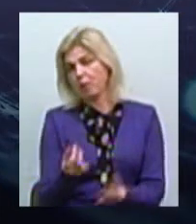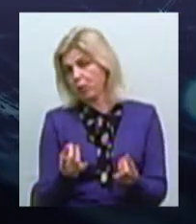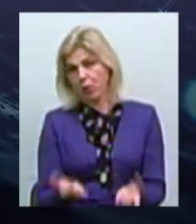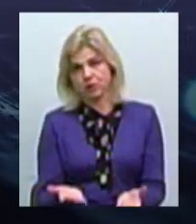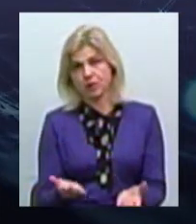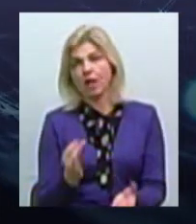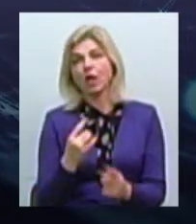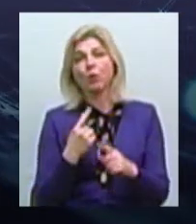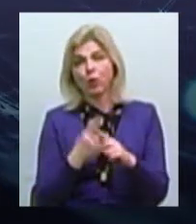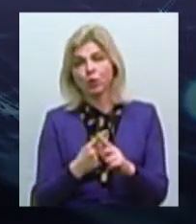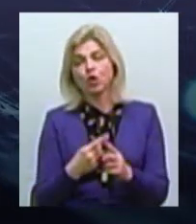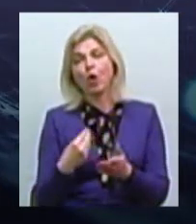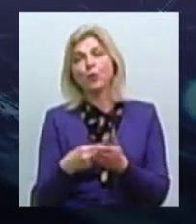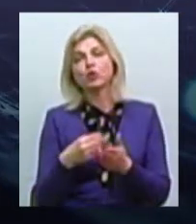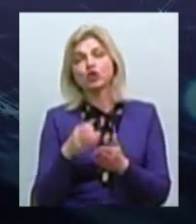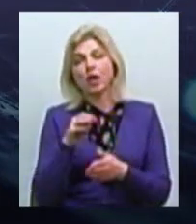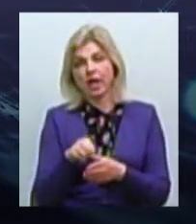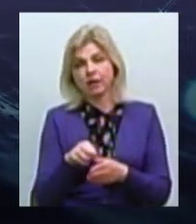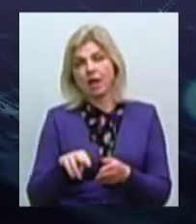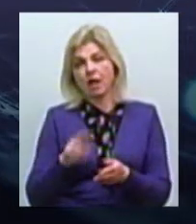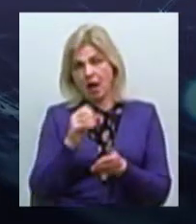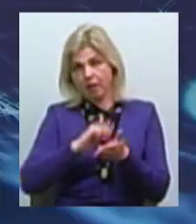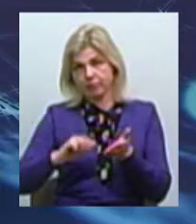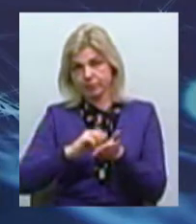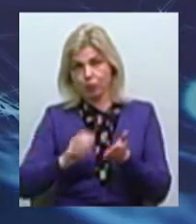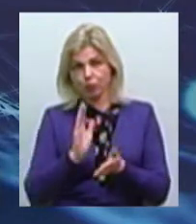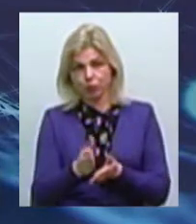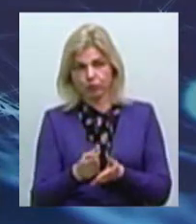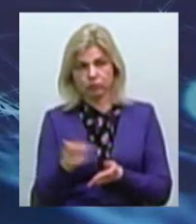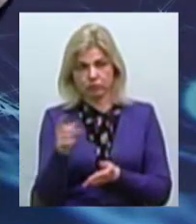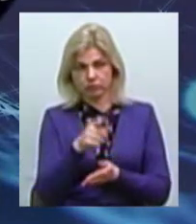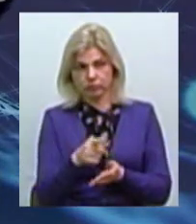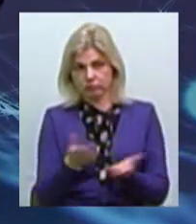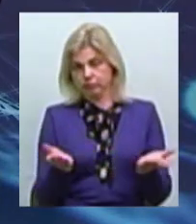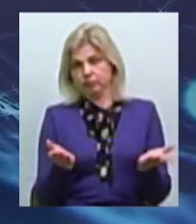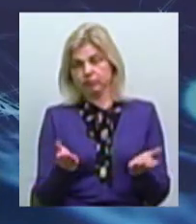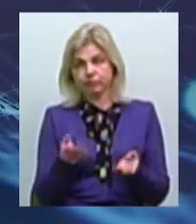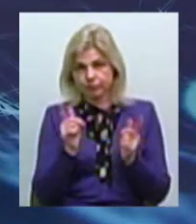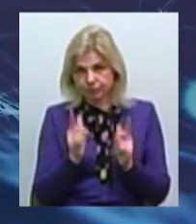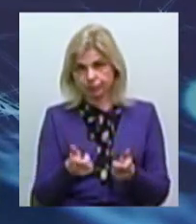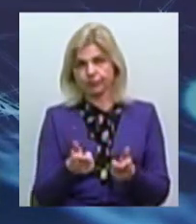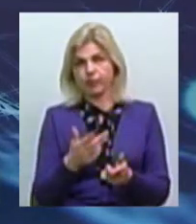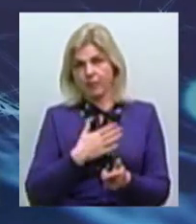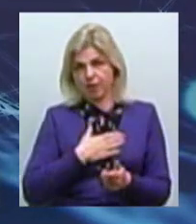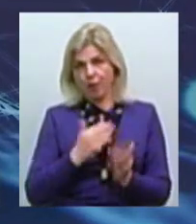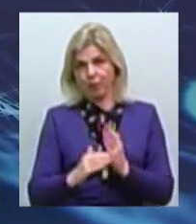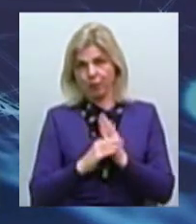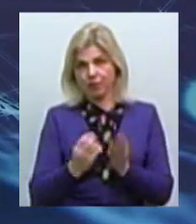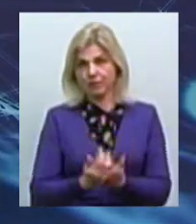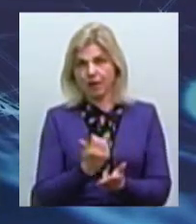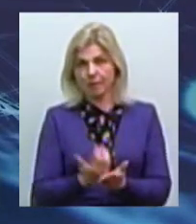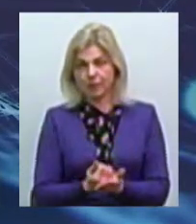плюс еще в бюджетом админ сбор будет капать они верят и просто нашу заробитчан ин-т наш